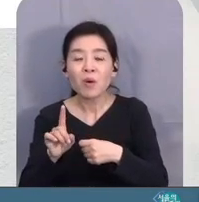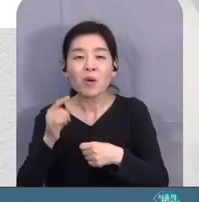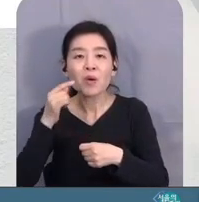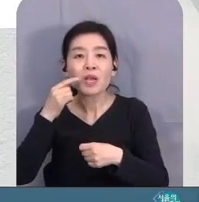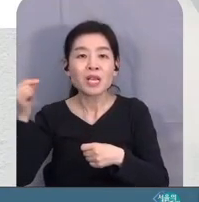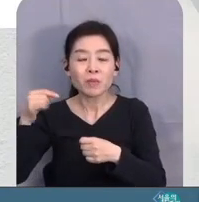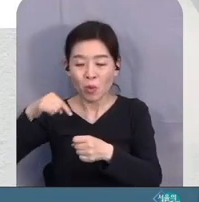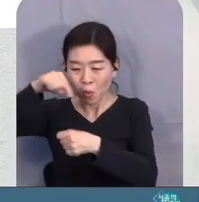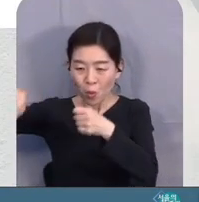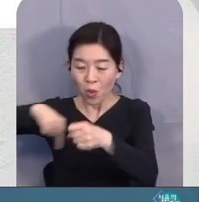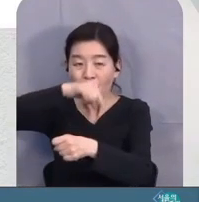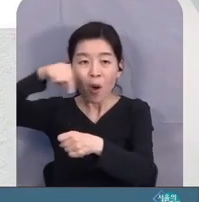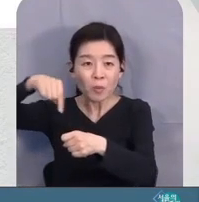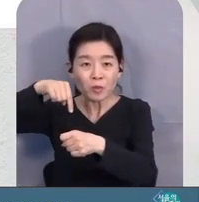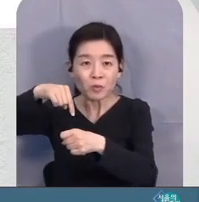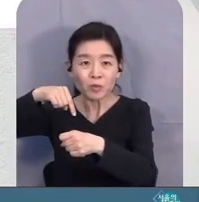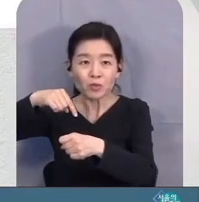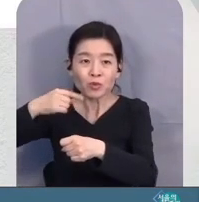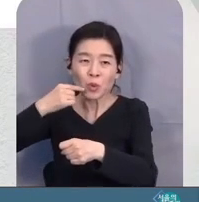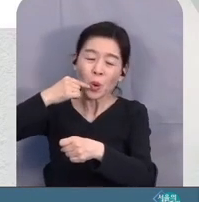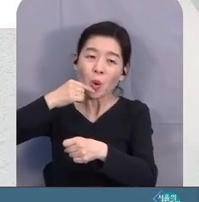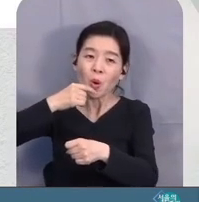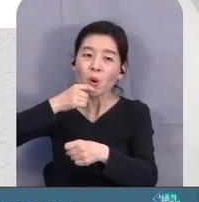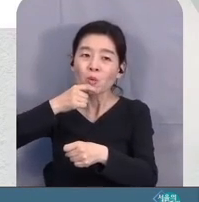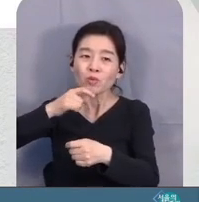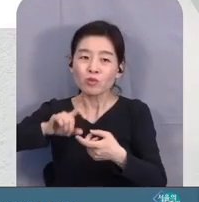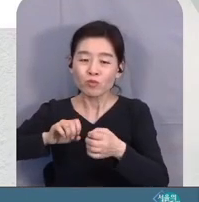오염수 동맹이에요. 오염수 동맹.